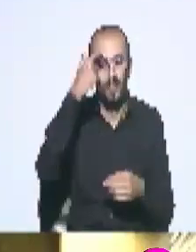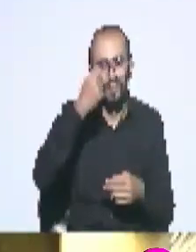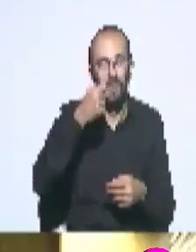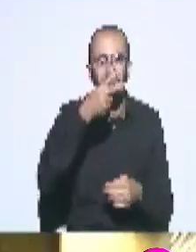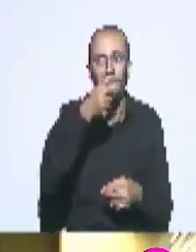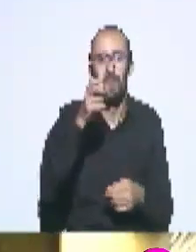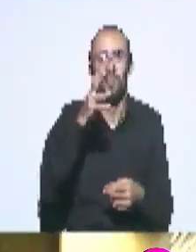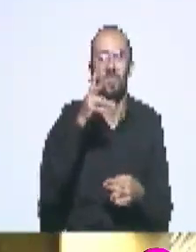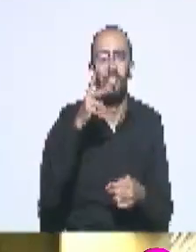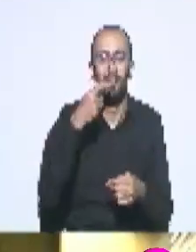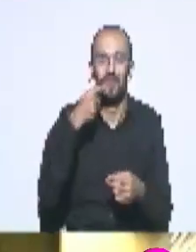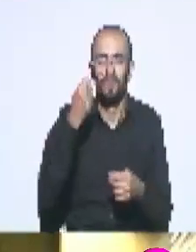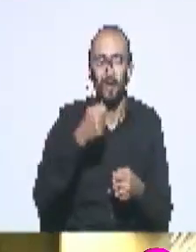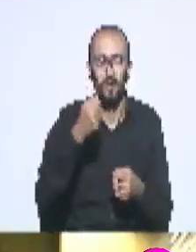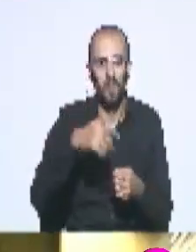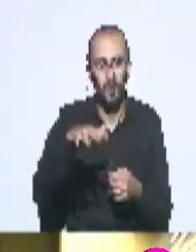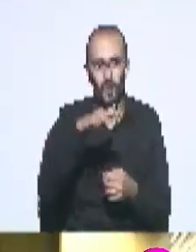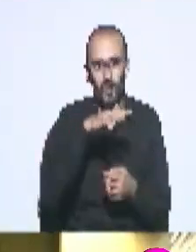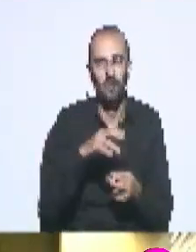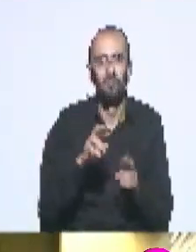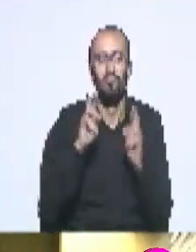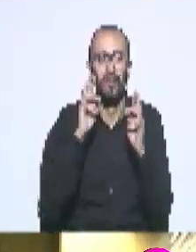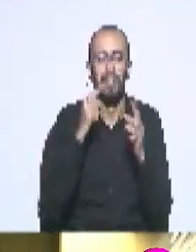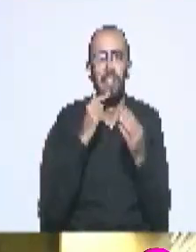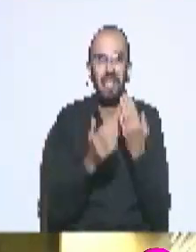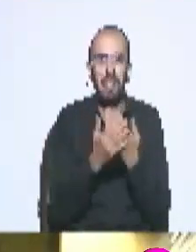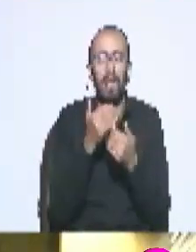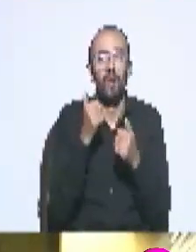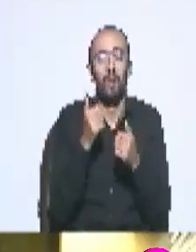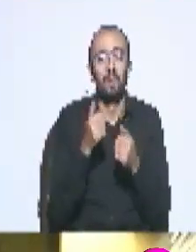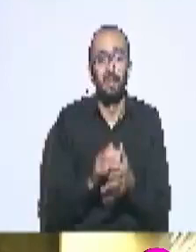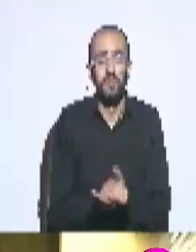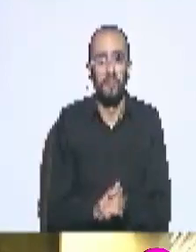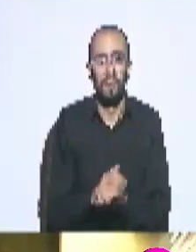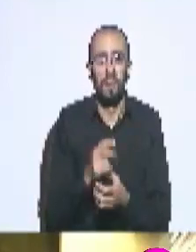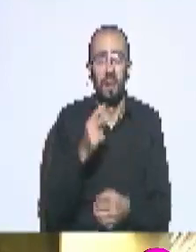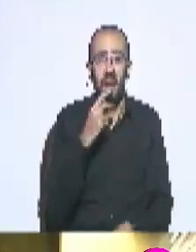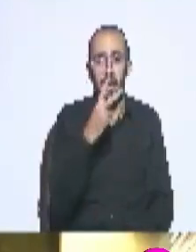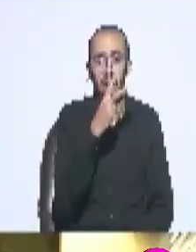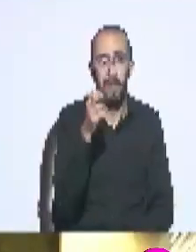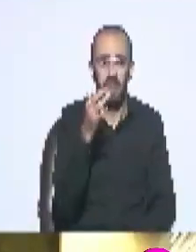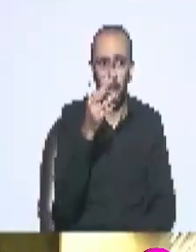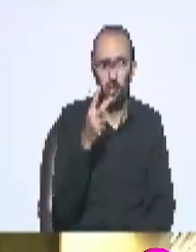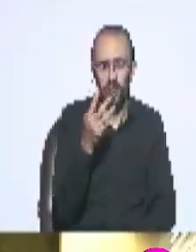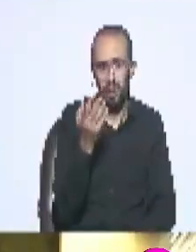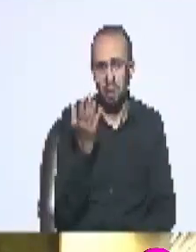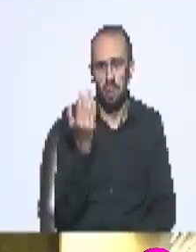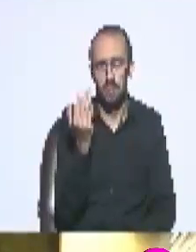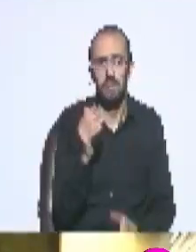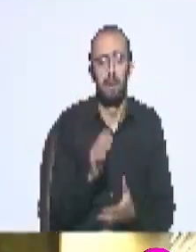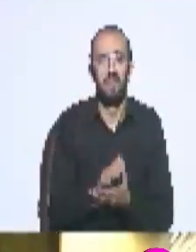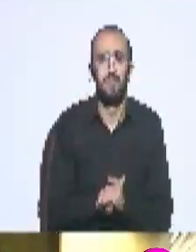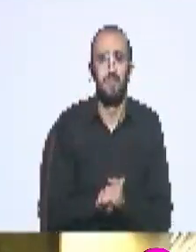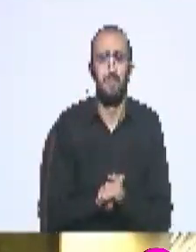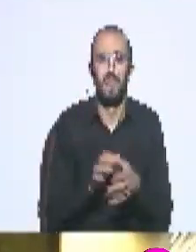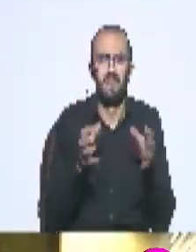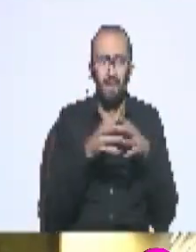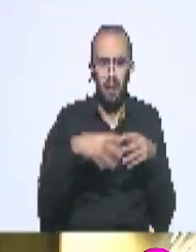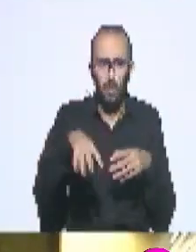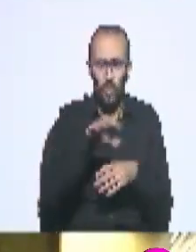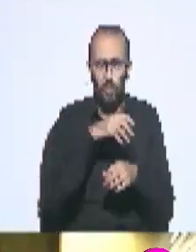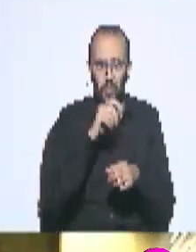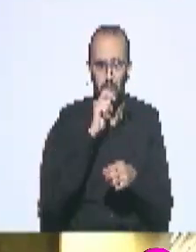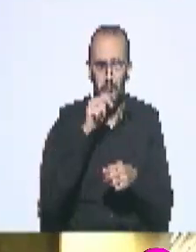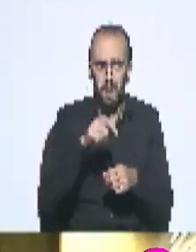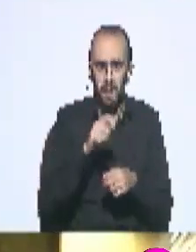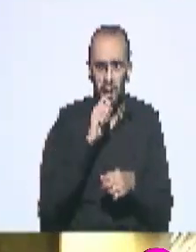سنه سعيده على حضراتكم جميعا في 2023 كنت حريصه وفريق اعداد هي ومي كان حريص